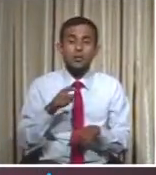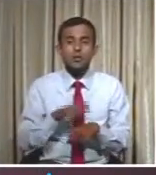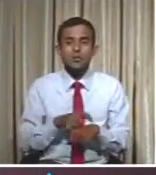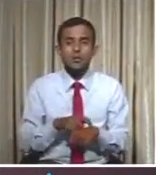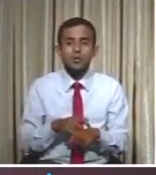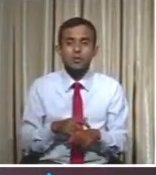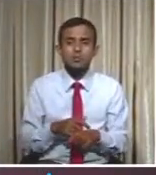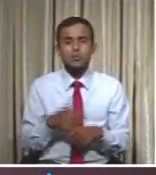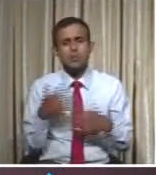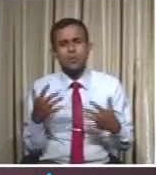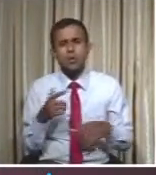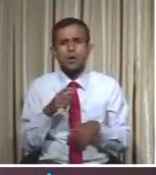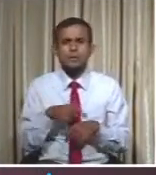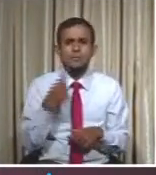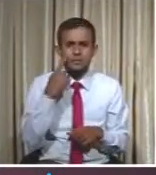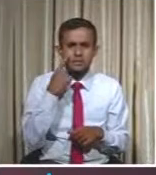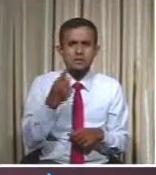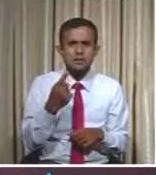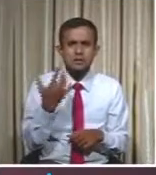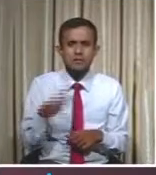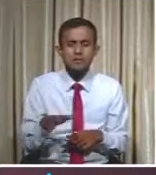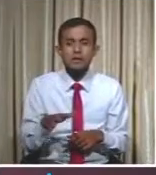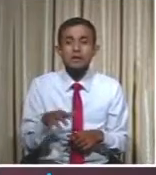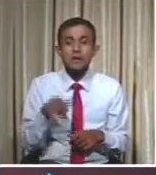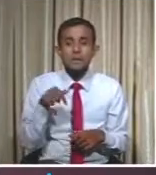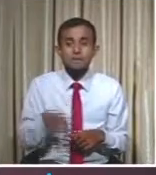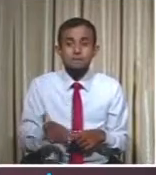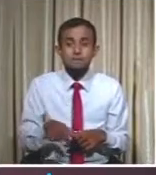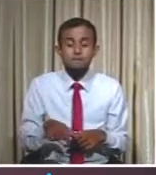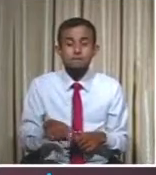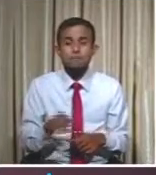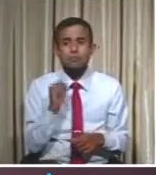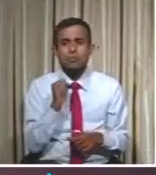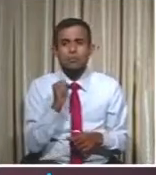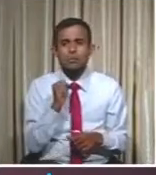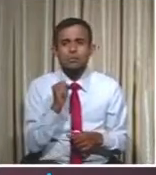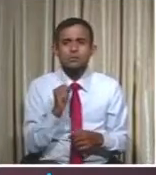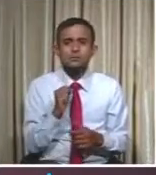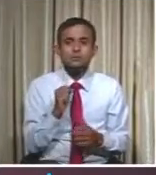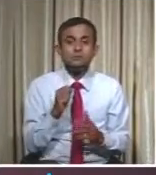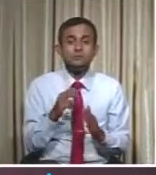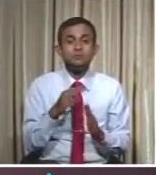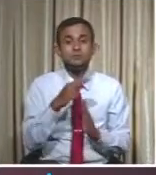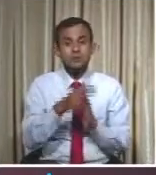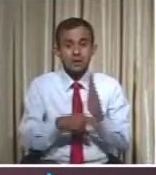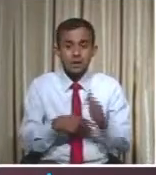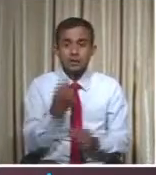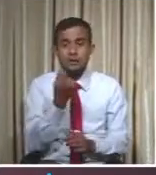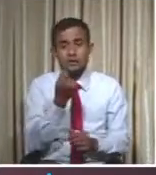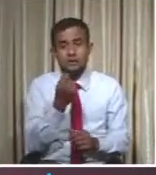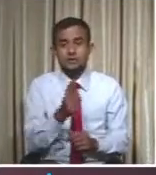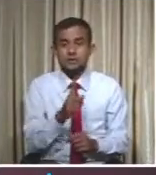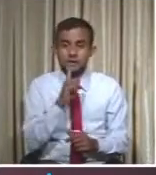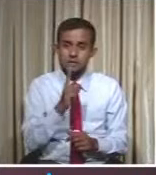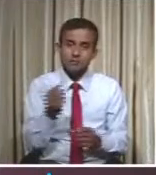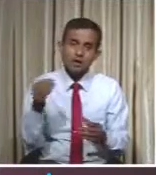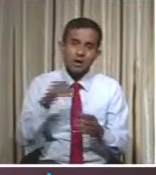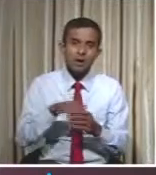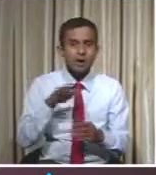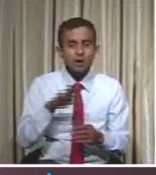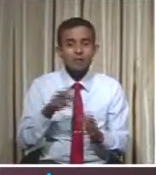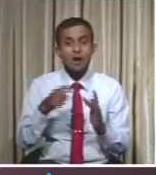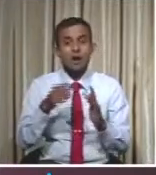බොහෝ අවස්ථාවේ අපි දැකලා තියෙන දේ මේ මොන ජාතික ආර්ථිකය කියලා මැදිහත් වුණත්